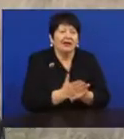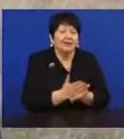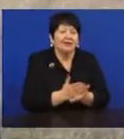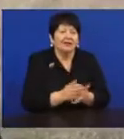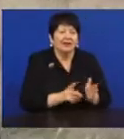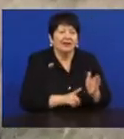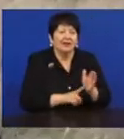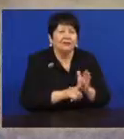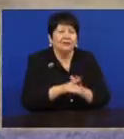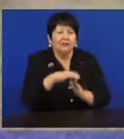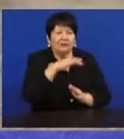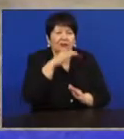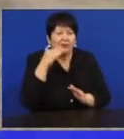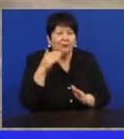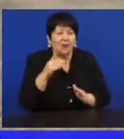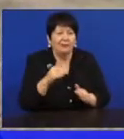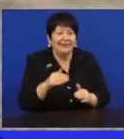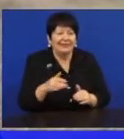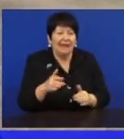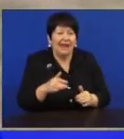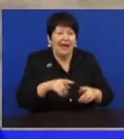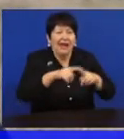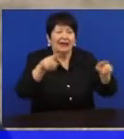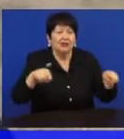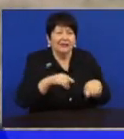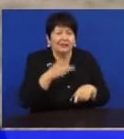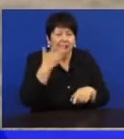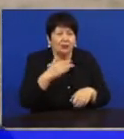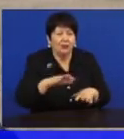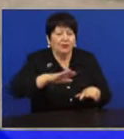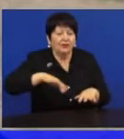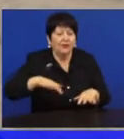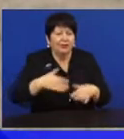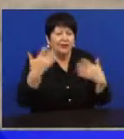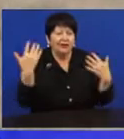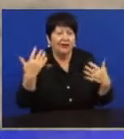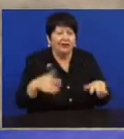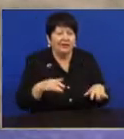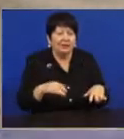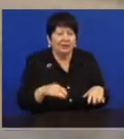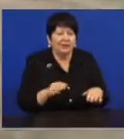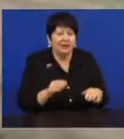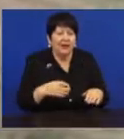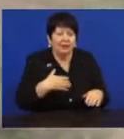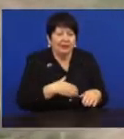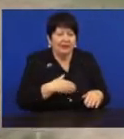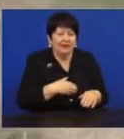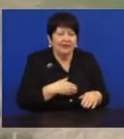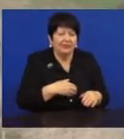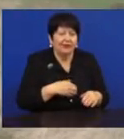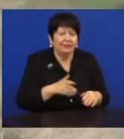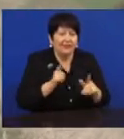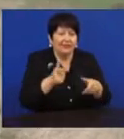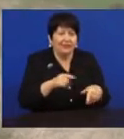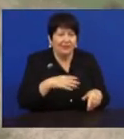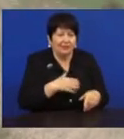Aici inițial a fost o groapă de gunoi, un pic mai încolo, însă cu timpul ea a dispărut datorită inițiativei primăriei și a